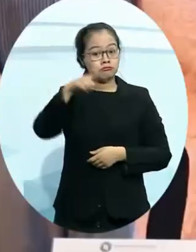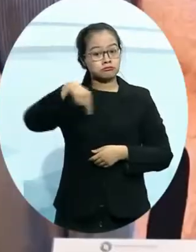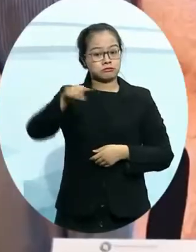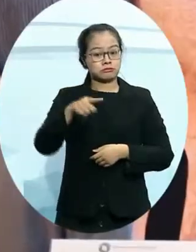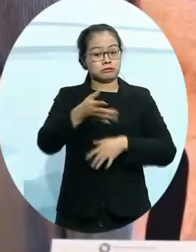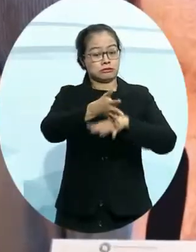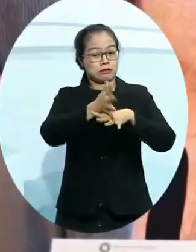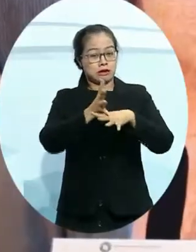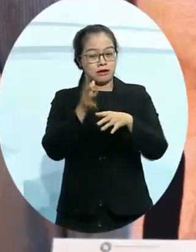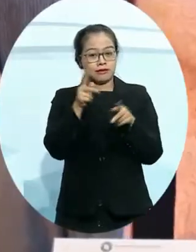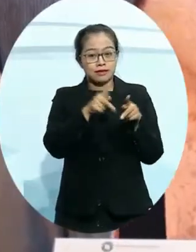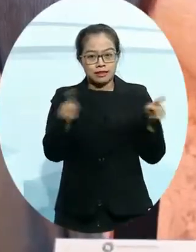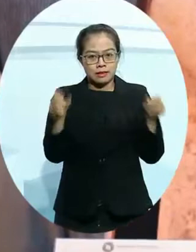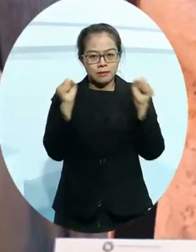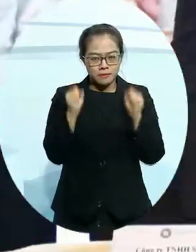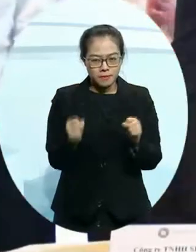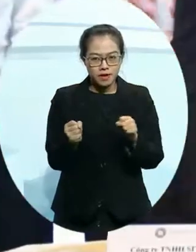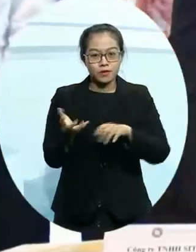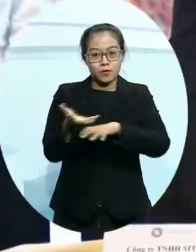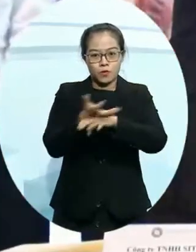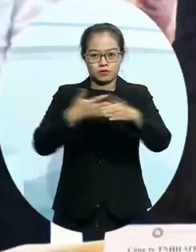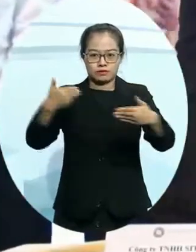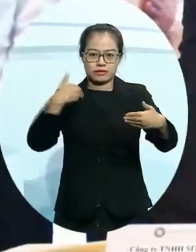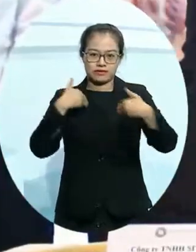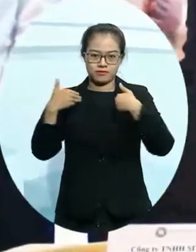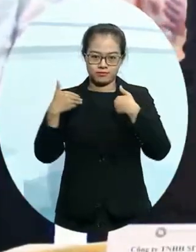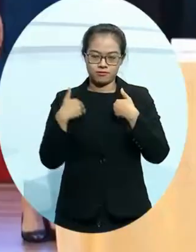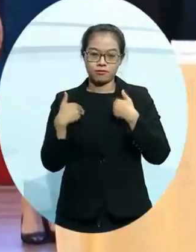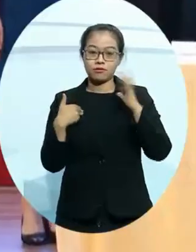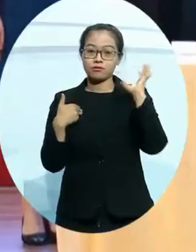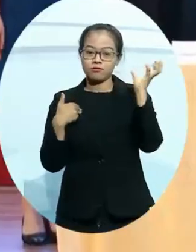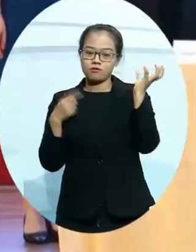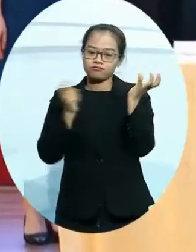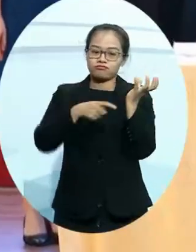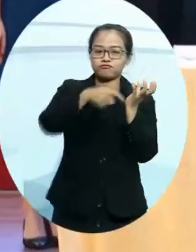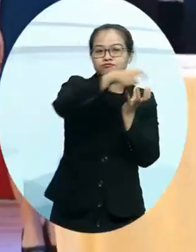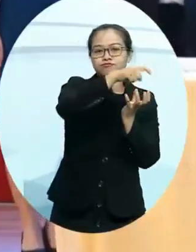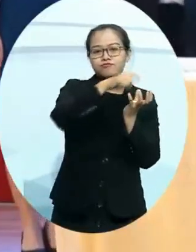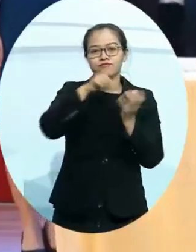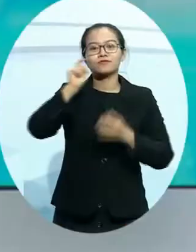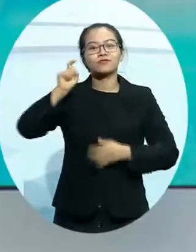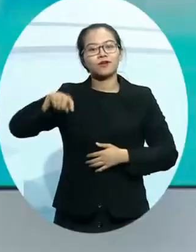tiềm lực kinh tế mạnh mẽ, vươn tầm quốc gia với các chi nhánh phân bố rộng khắp toàn cầu.